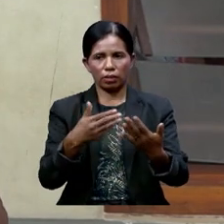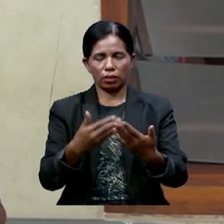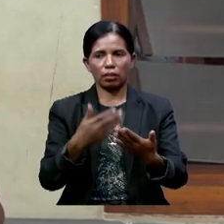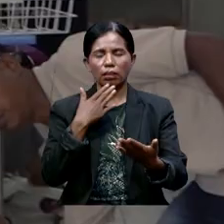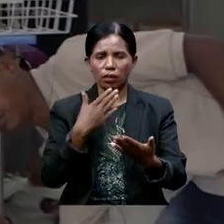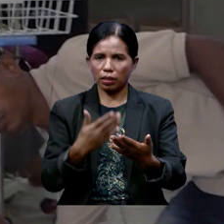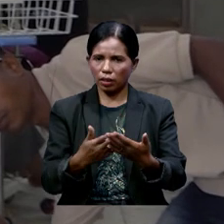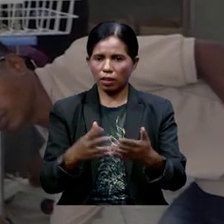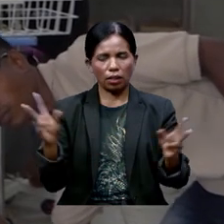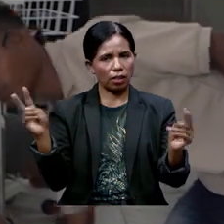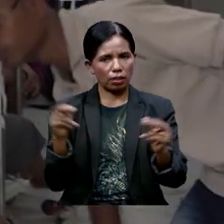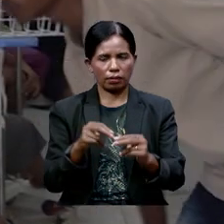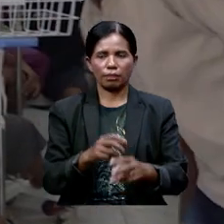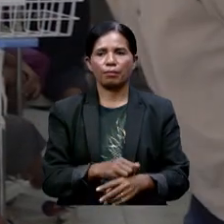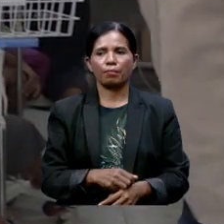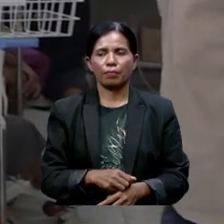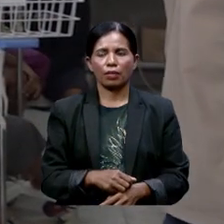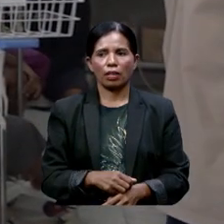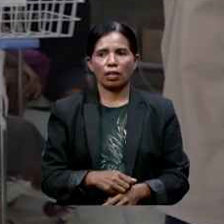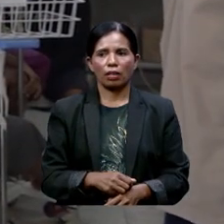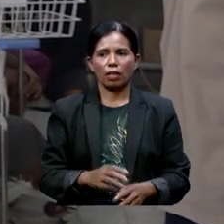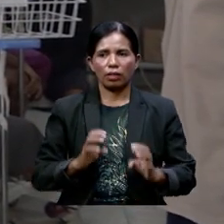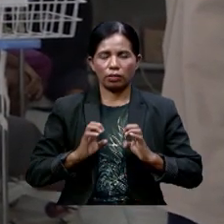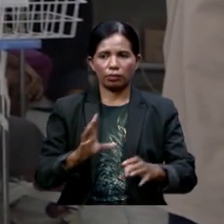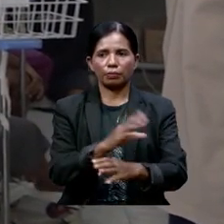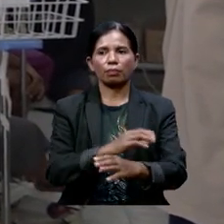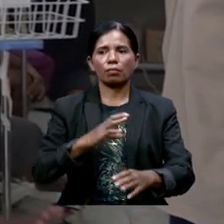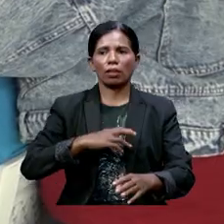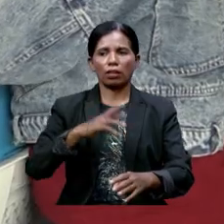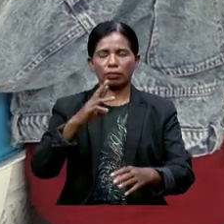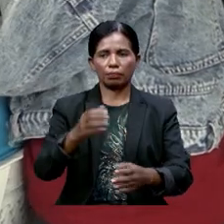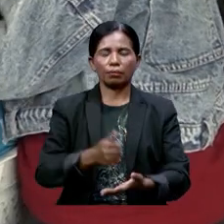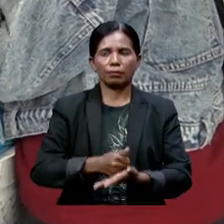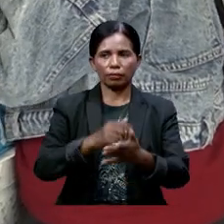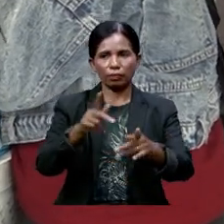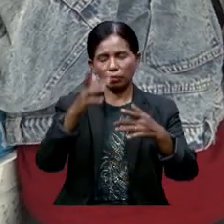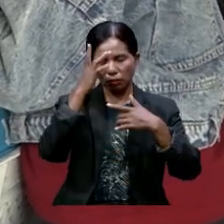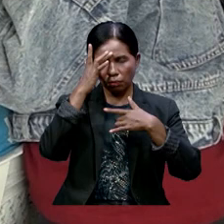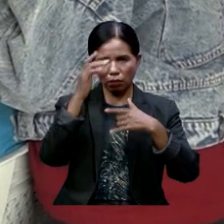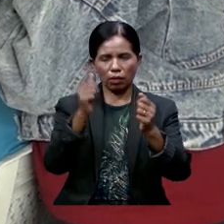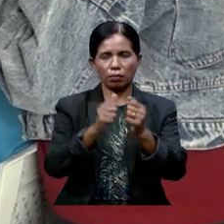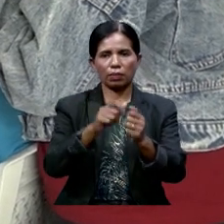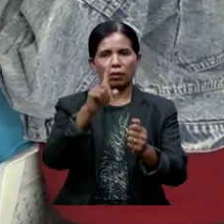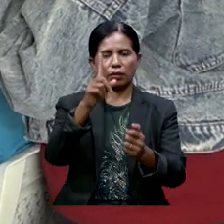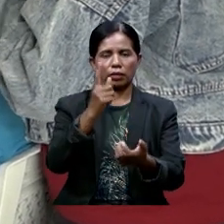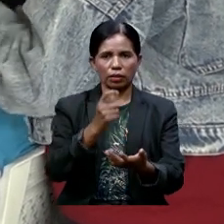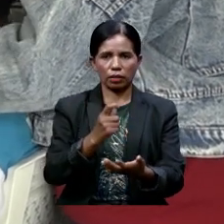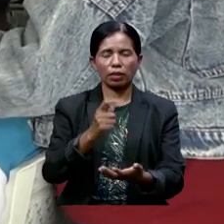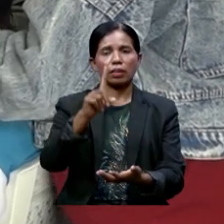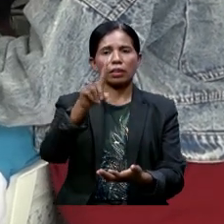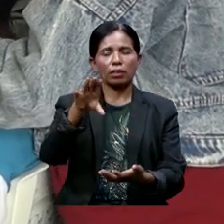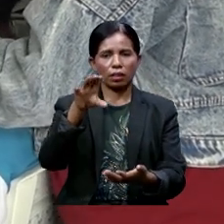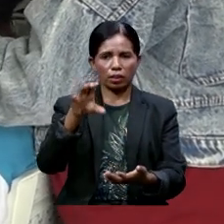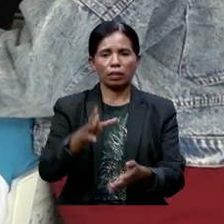ko lae. Loronida sala emergencia Centro Saudi Kumoro bele atende paciente atu sideresin, tambane